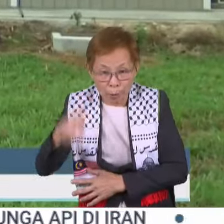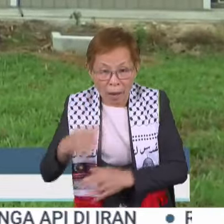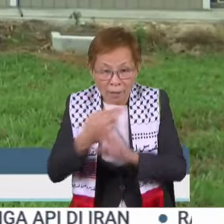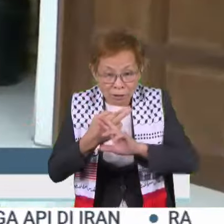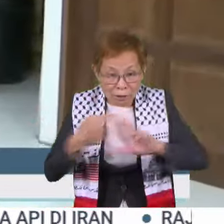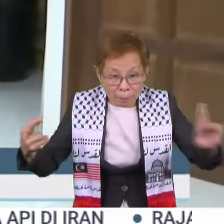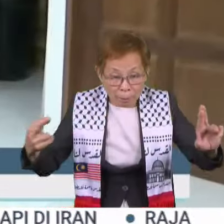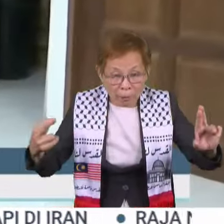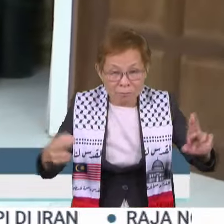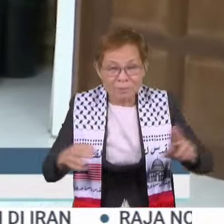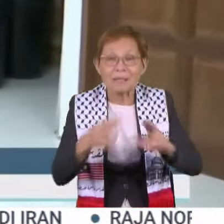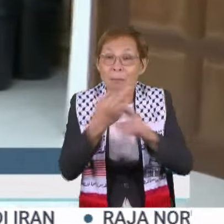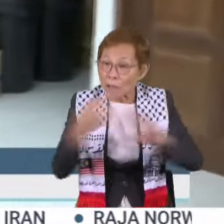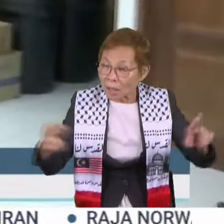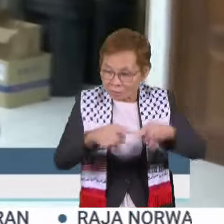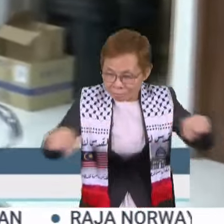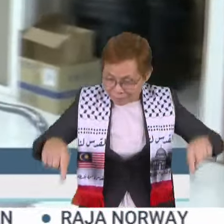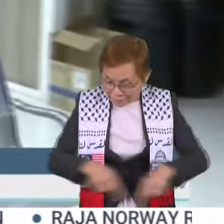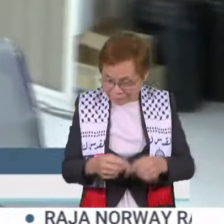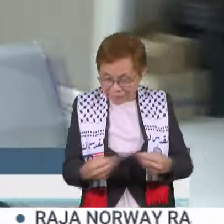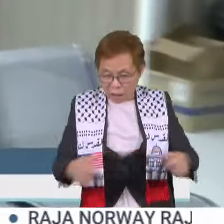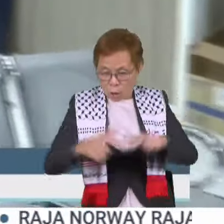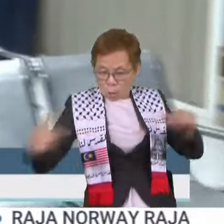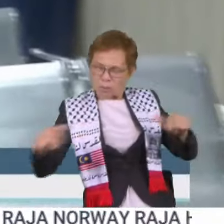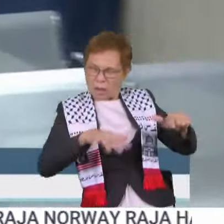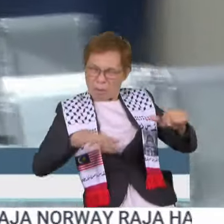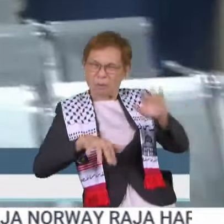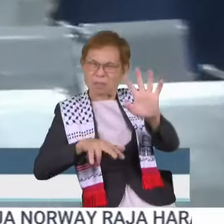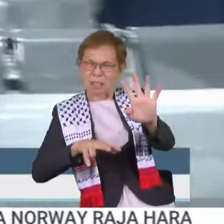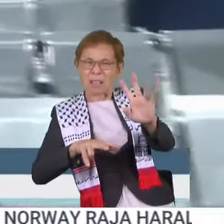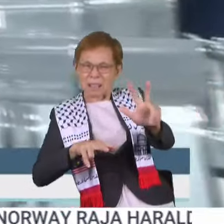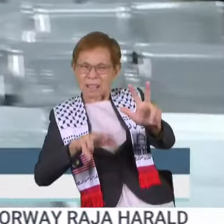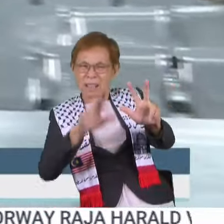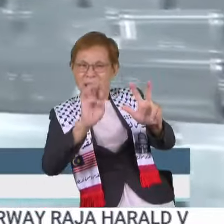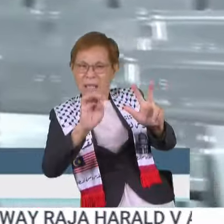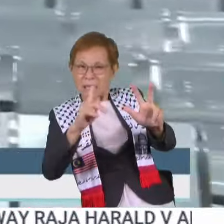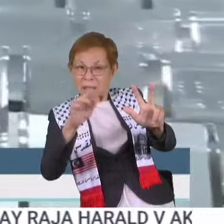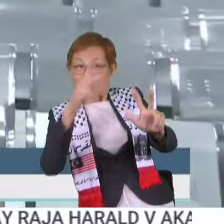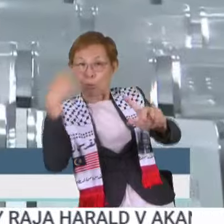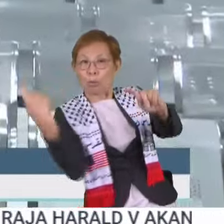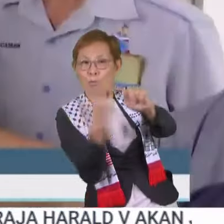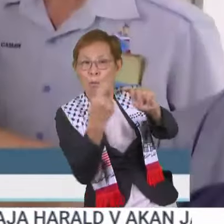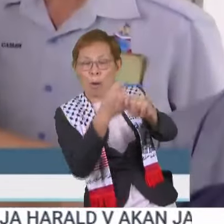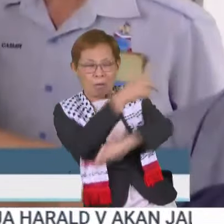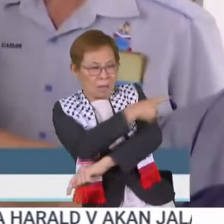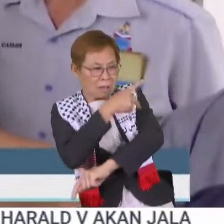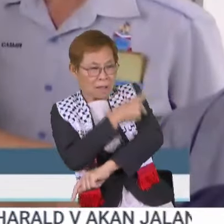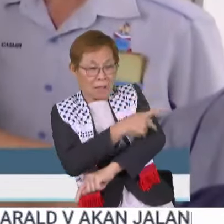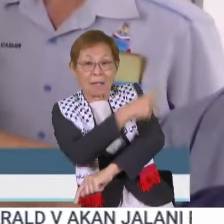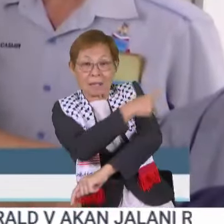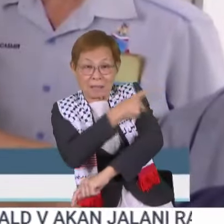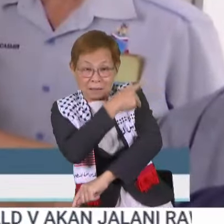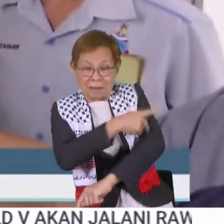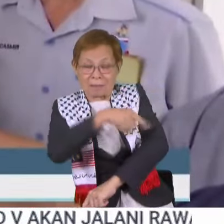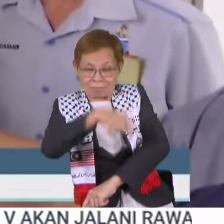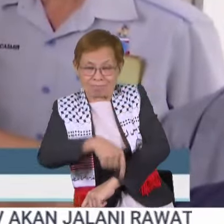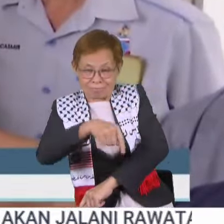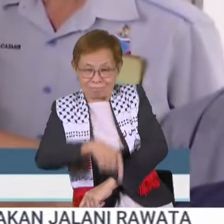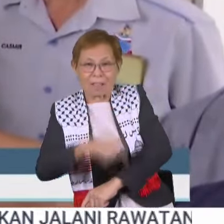tanah yang luas sedikit iaitu lebih kurang 3 ekar bagi pembinaan semula klinik kesihatan mansihat